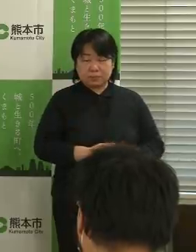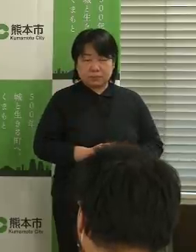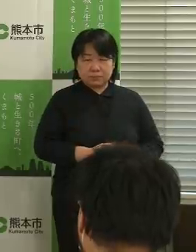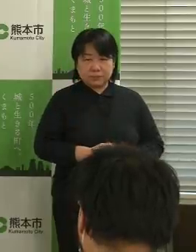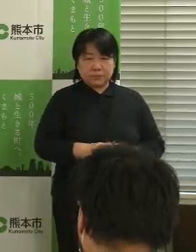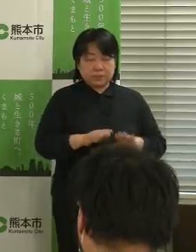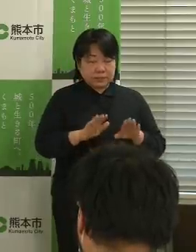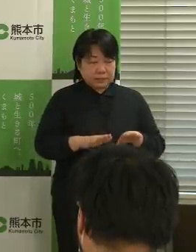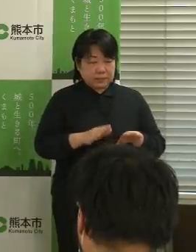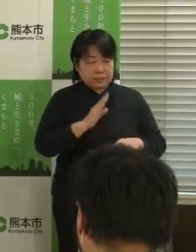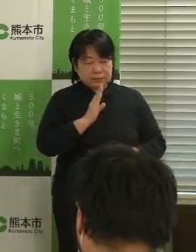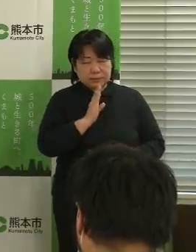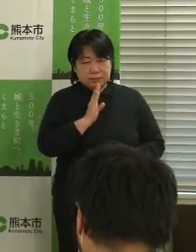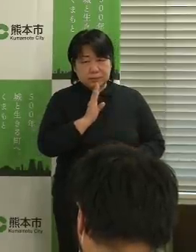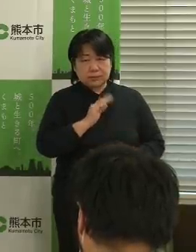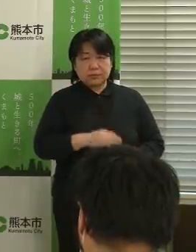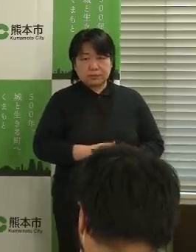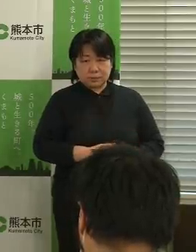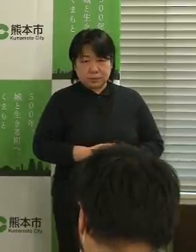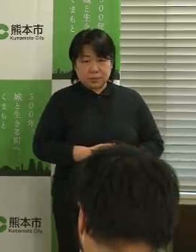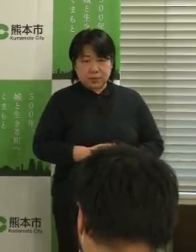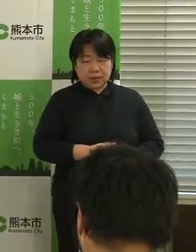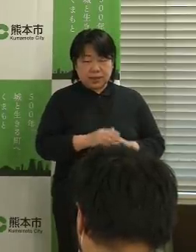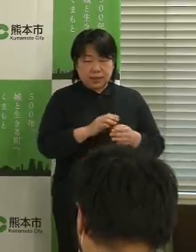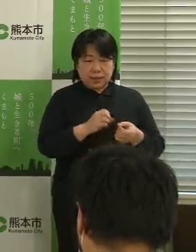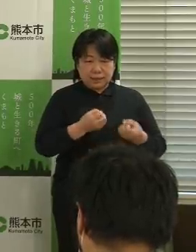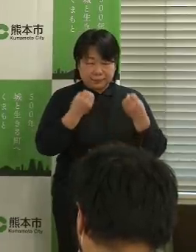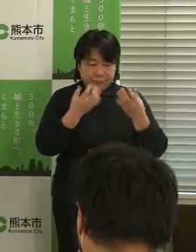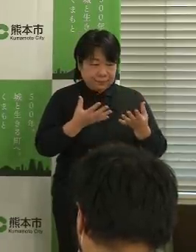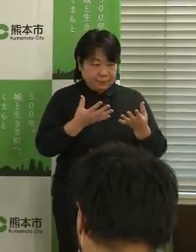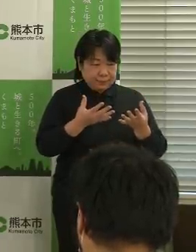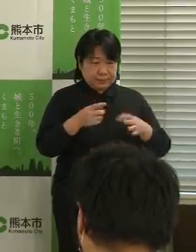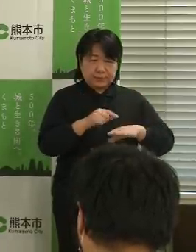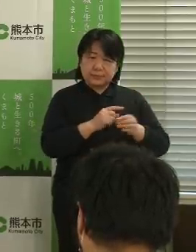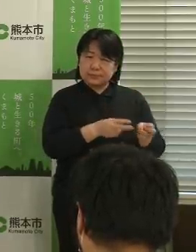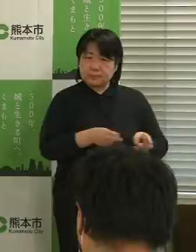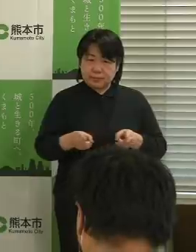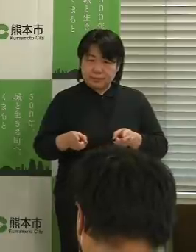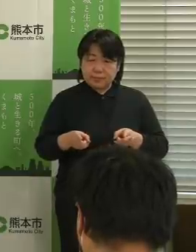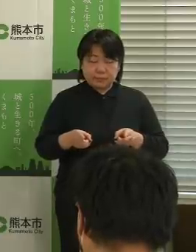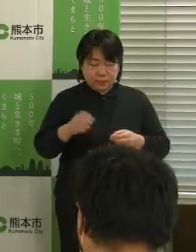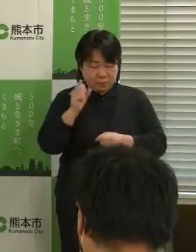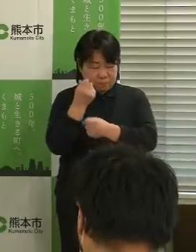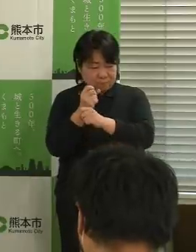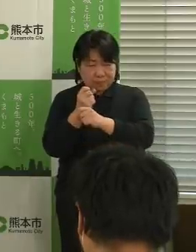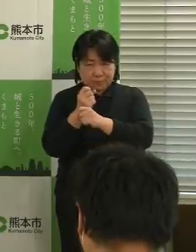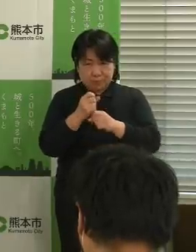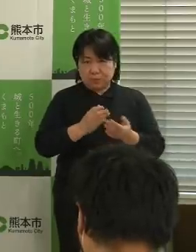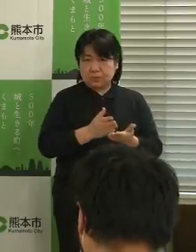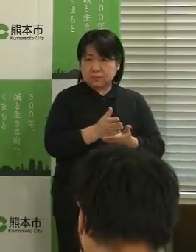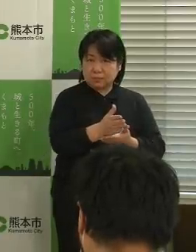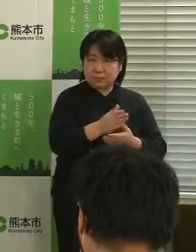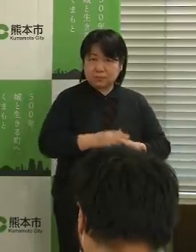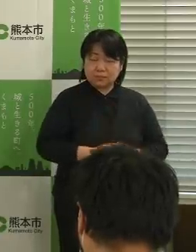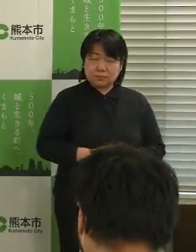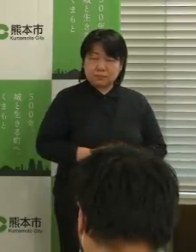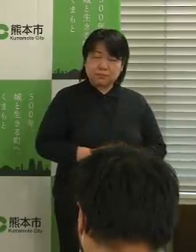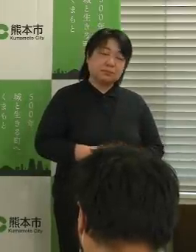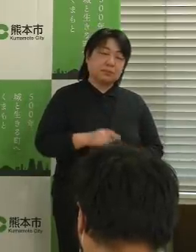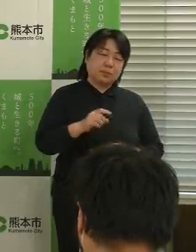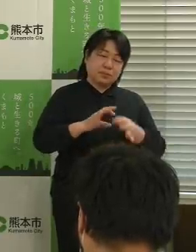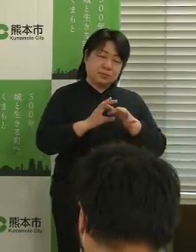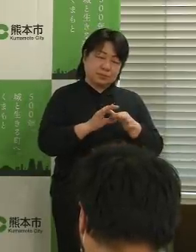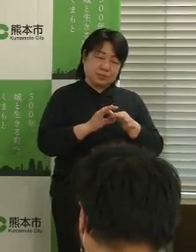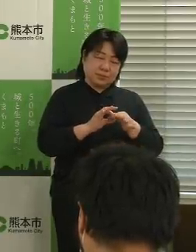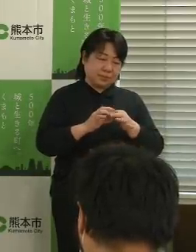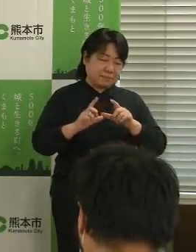その新たな制度もですね、今検討をスタートしたところでございます。で、これについてはまだ